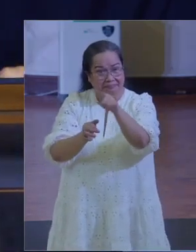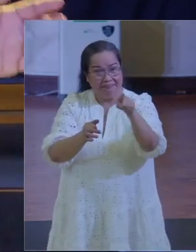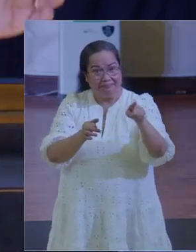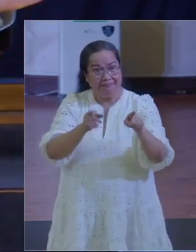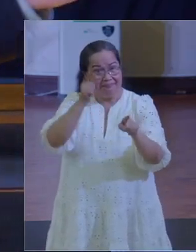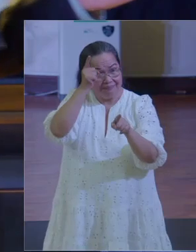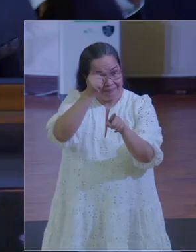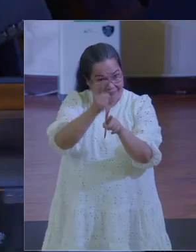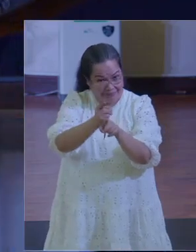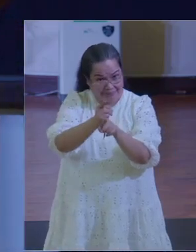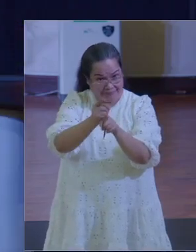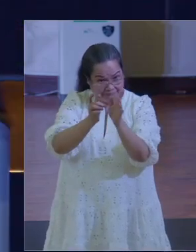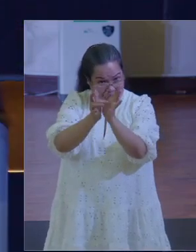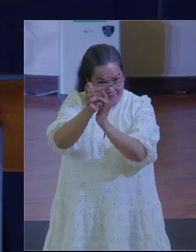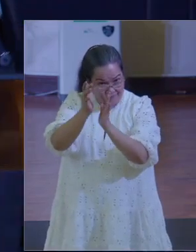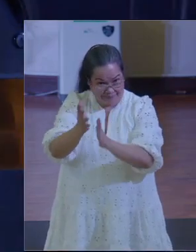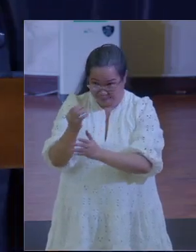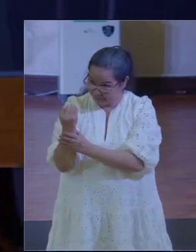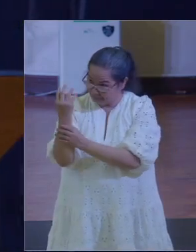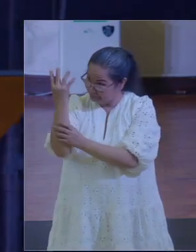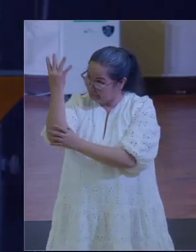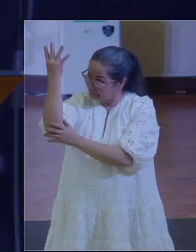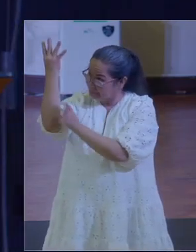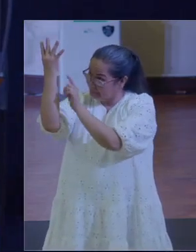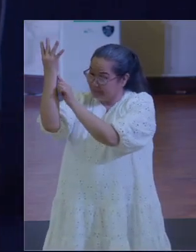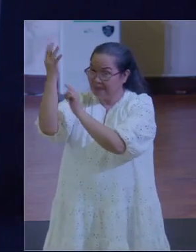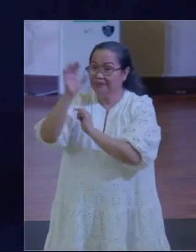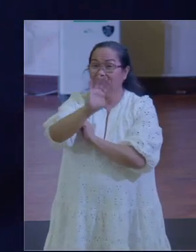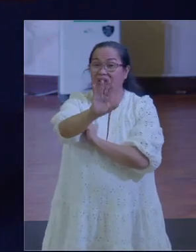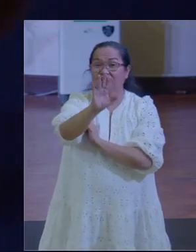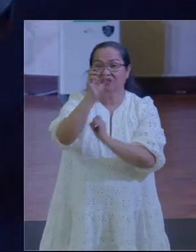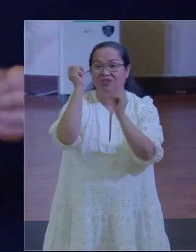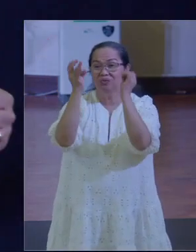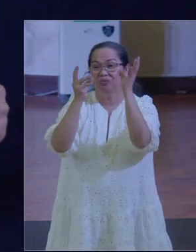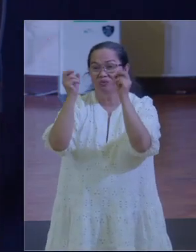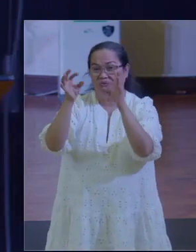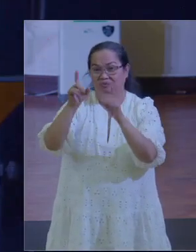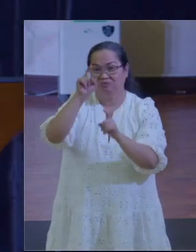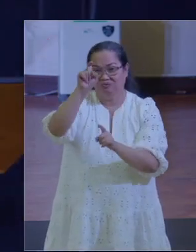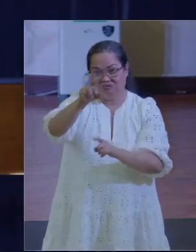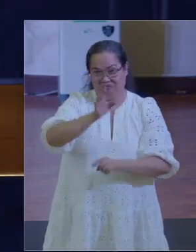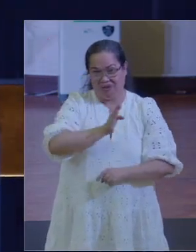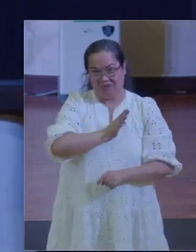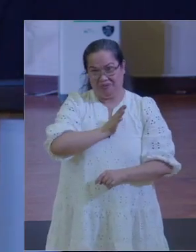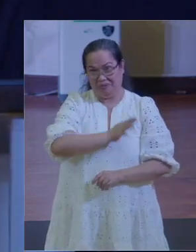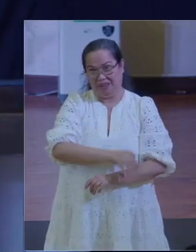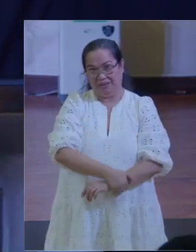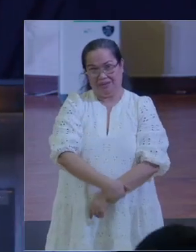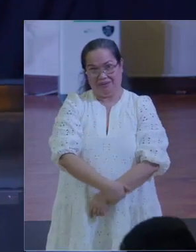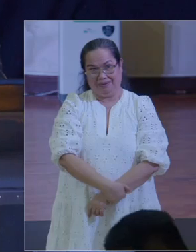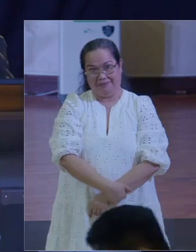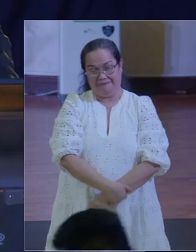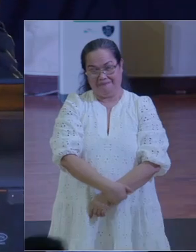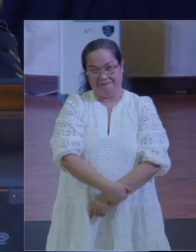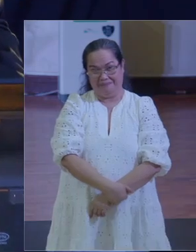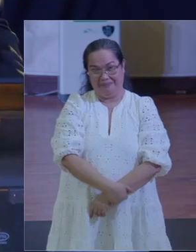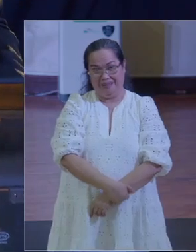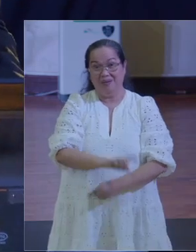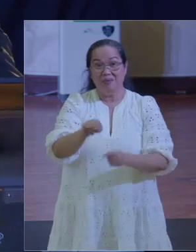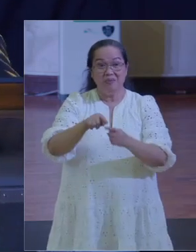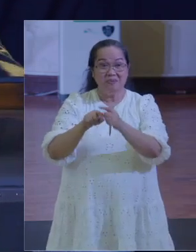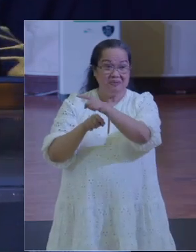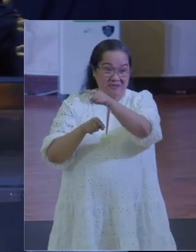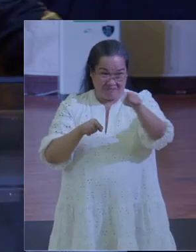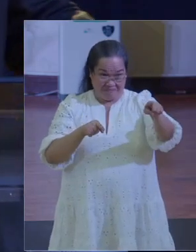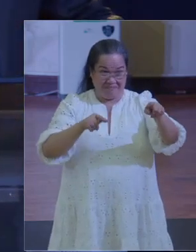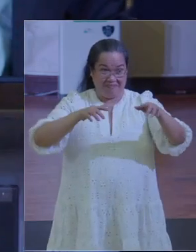tamang puno, ikaw nga ay Kristiyano, yung lumalabas sa bibig mo ay dapat maayos. Nung bata pa po